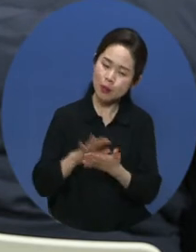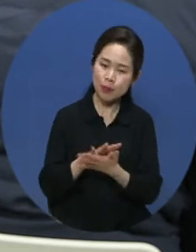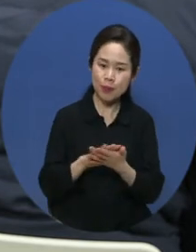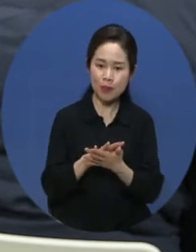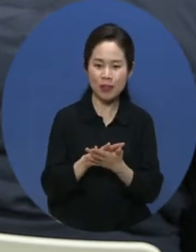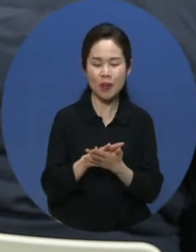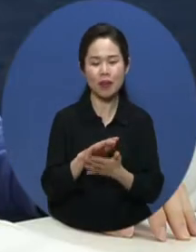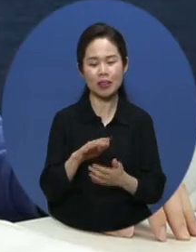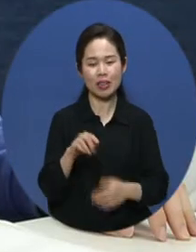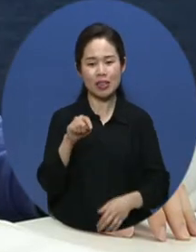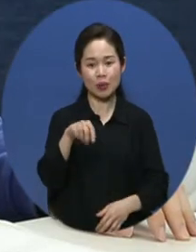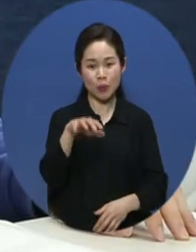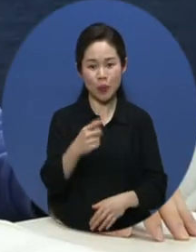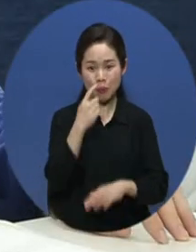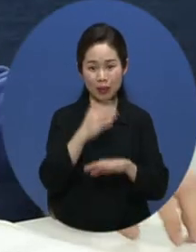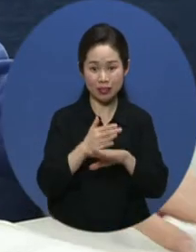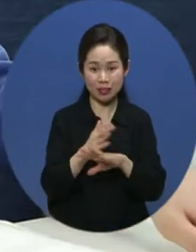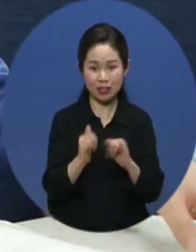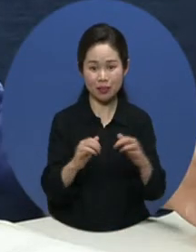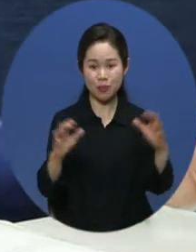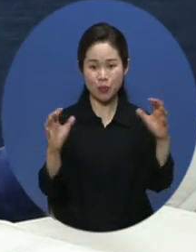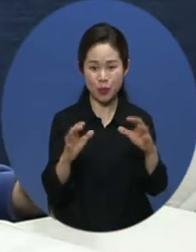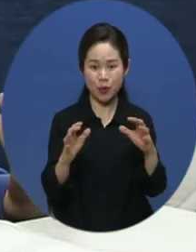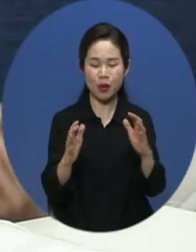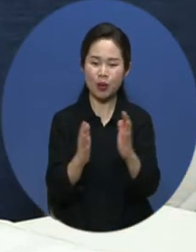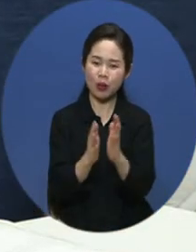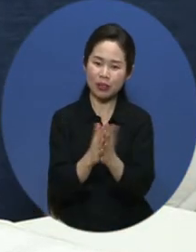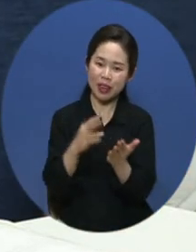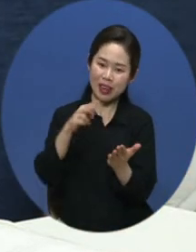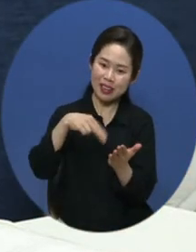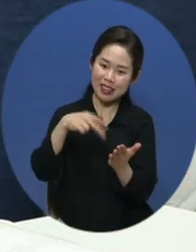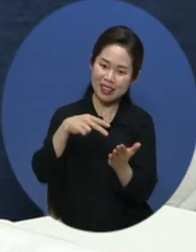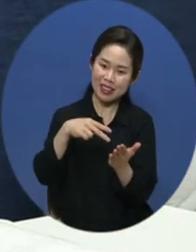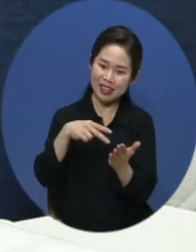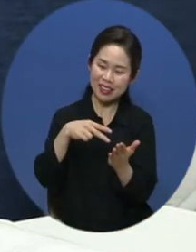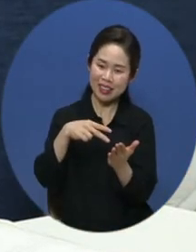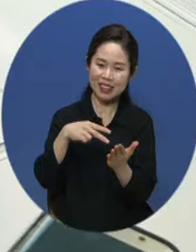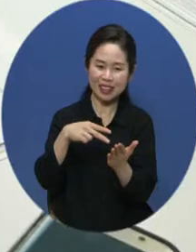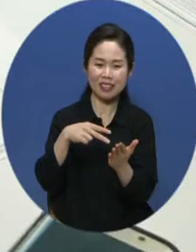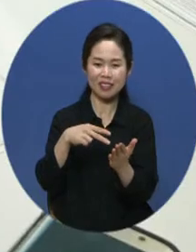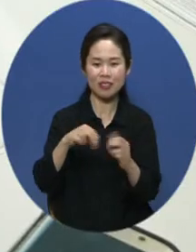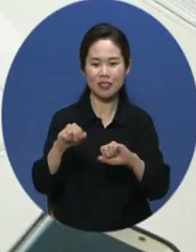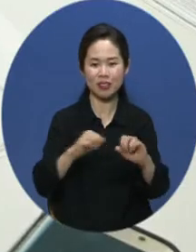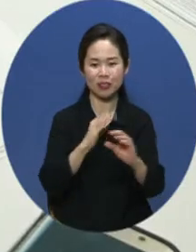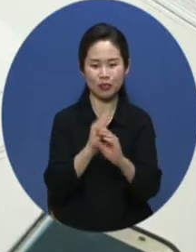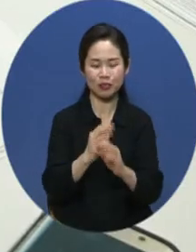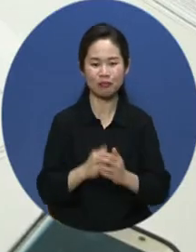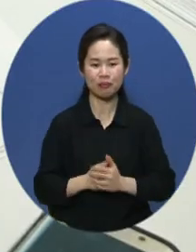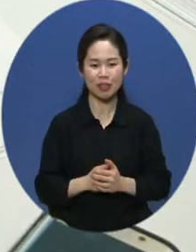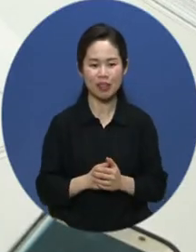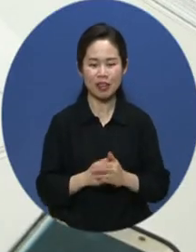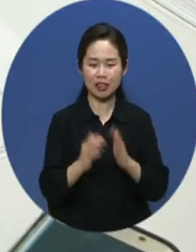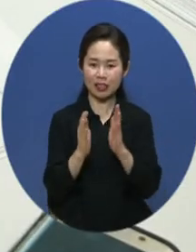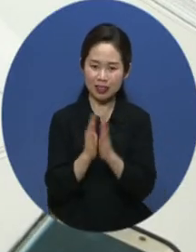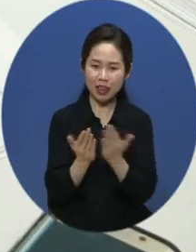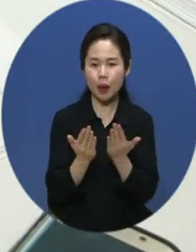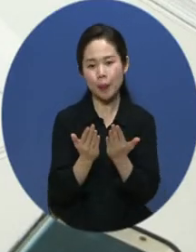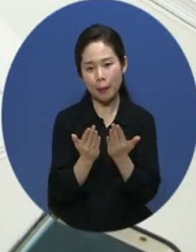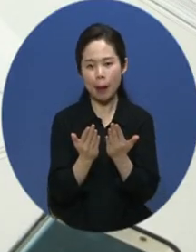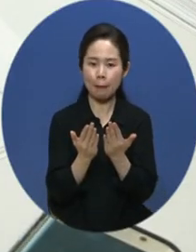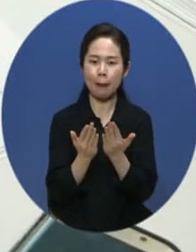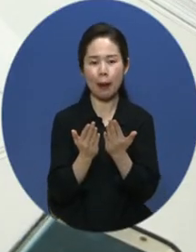이곳은 느린 학습자들이 모여 독서 모임을 하고 있는 현장인데요. 책을 통해 서로 이야기를